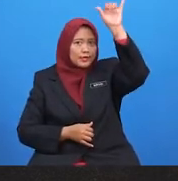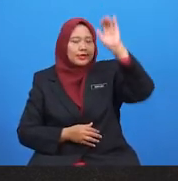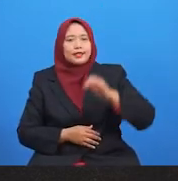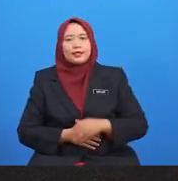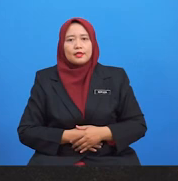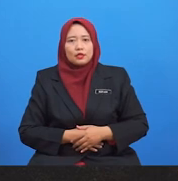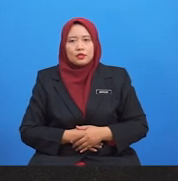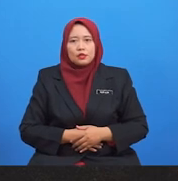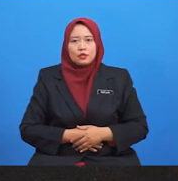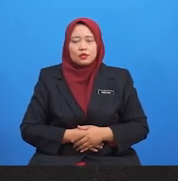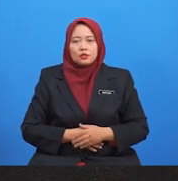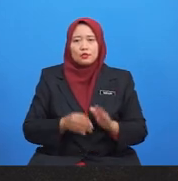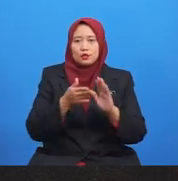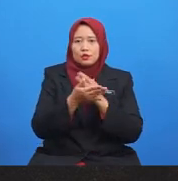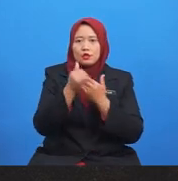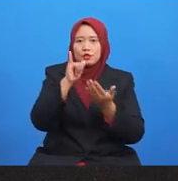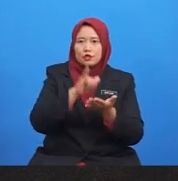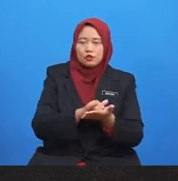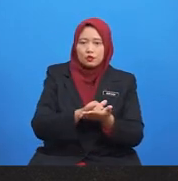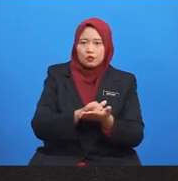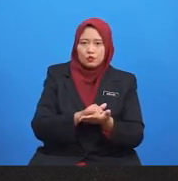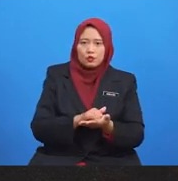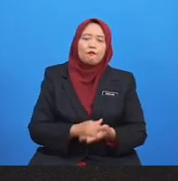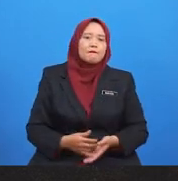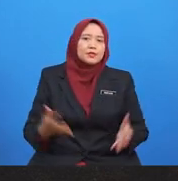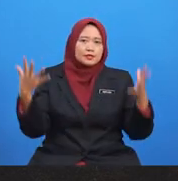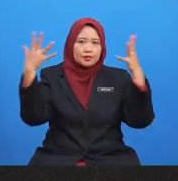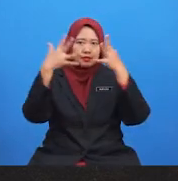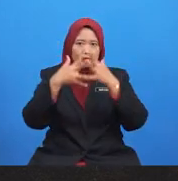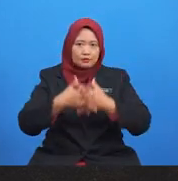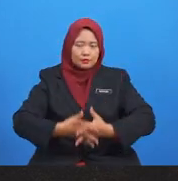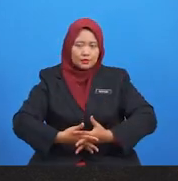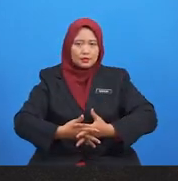adalah Y kuasa 2 per 3.